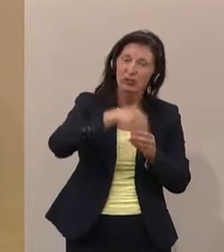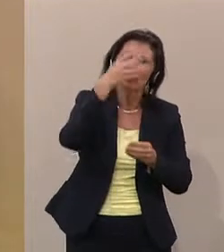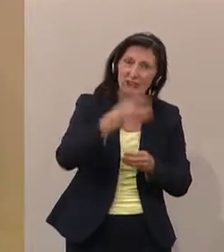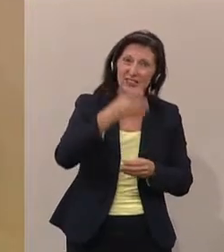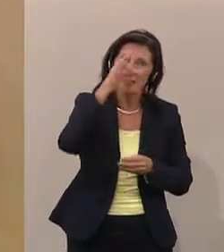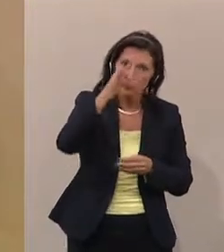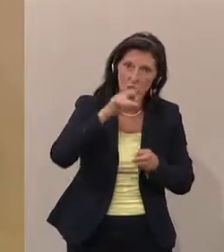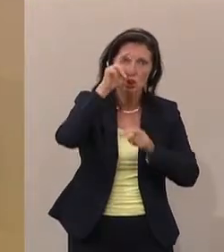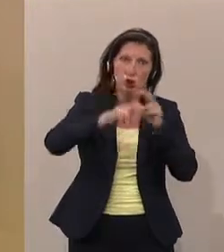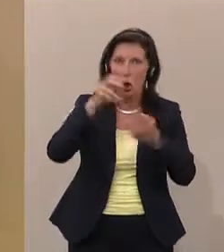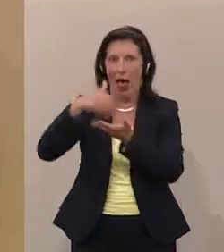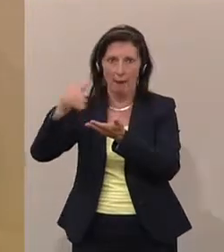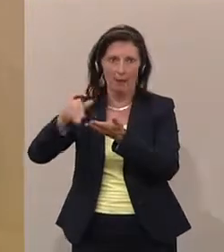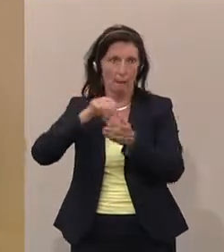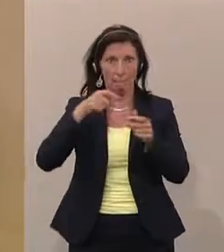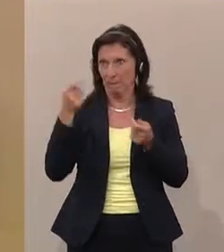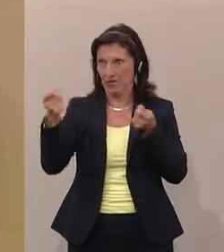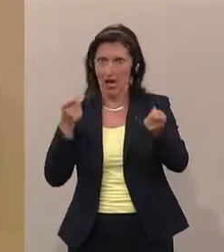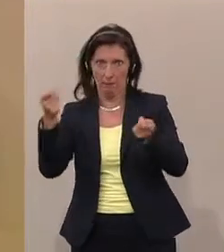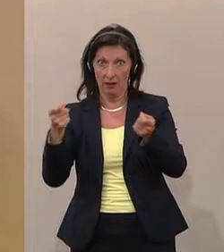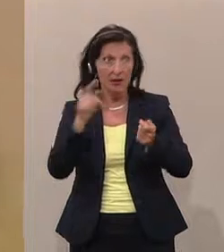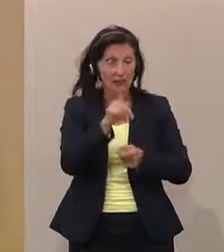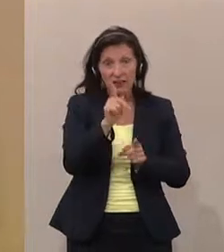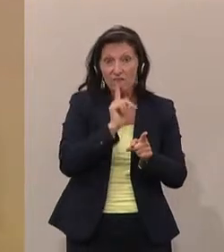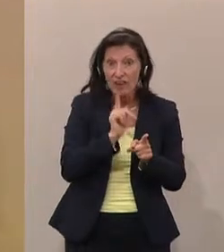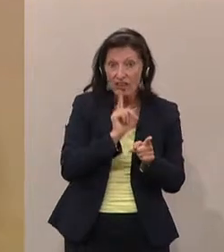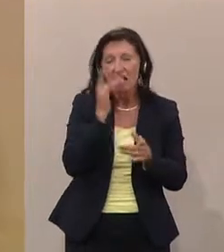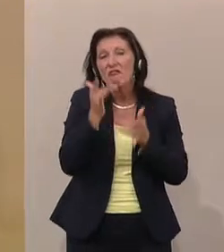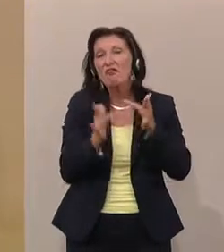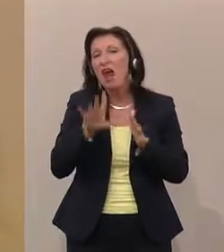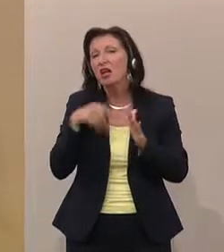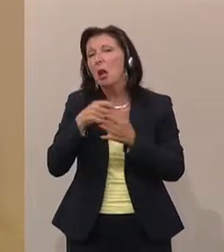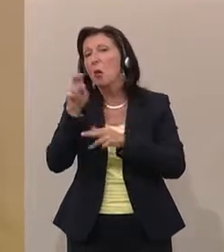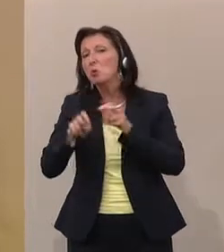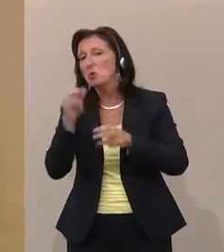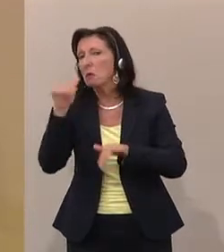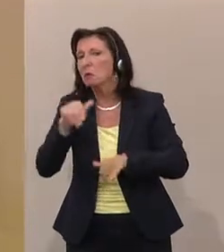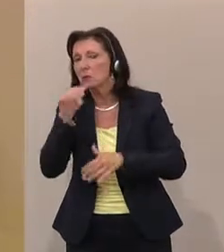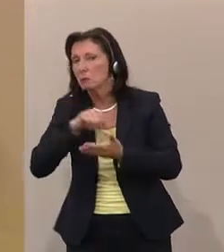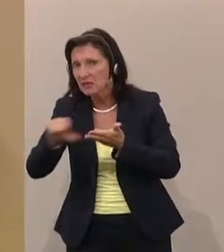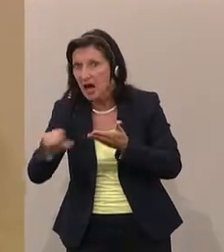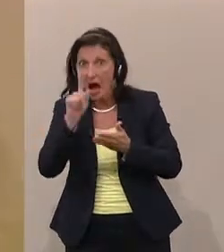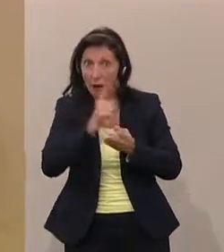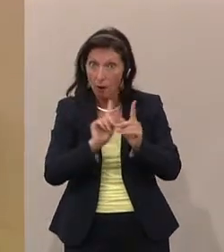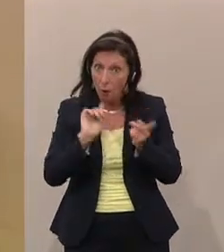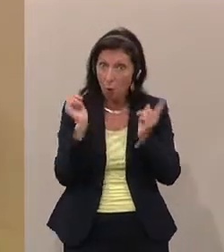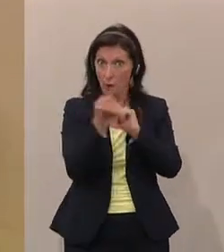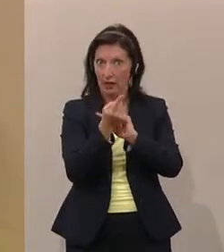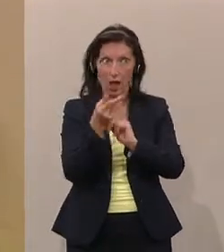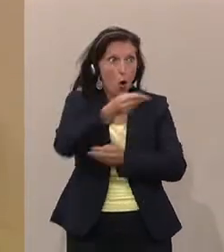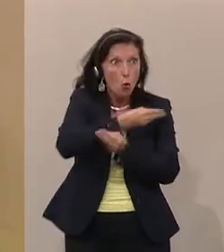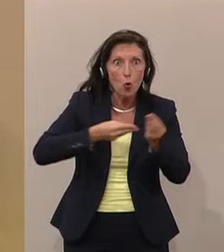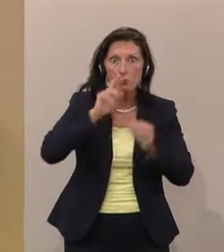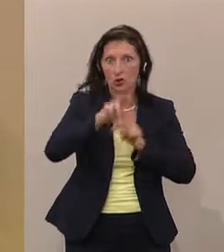Abgaben. Die, die wenig haben, zahlen vielleicht keine Lohn- und Einkommensteuer, aber dafür zahlen sie mehr